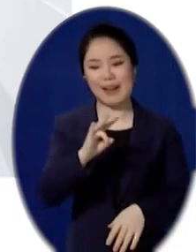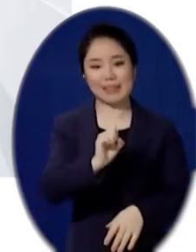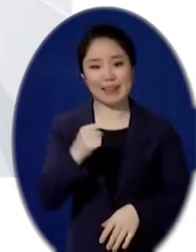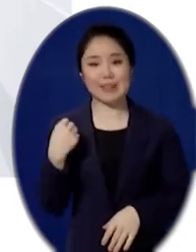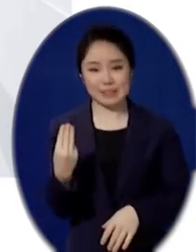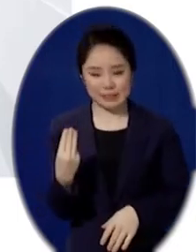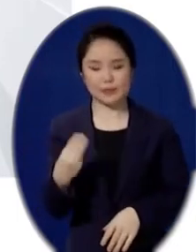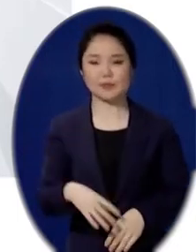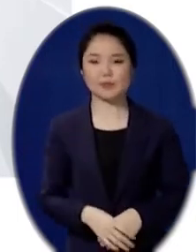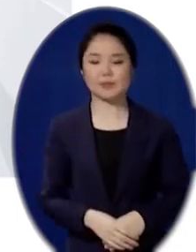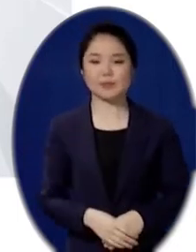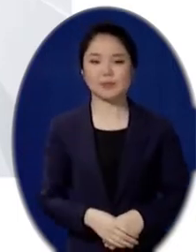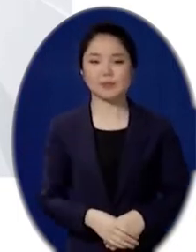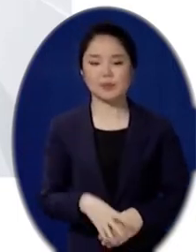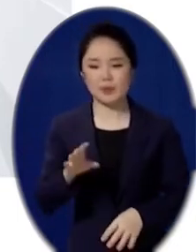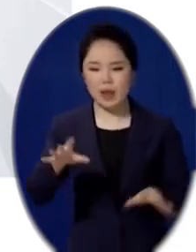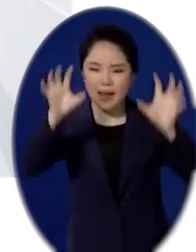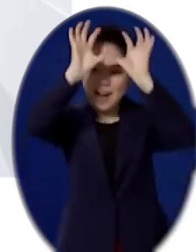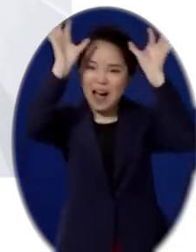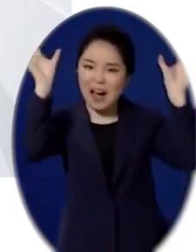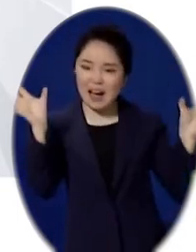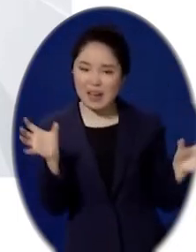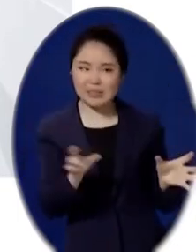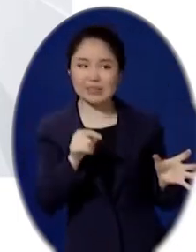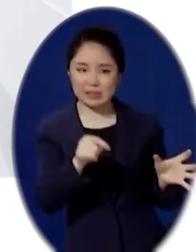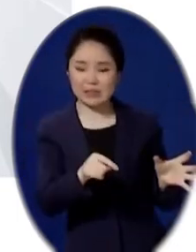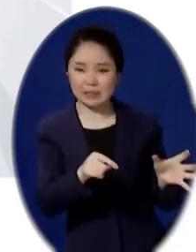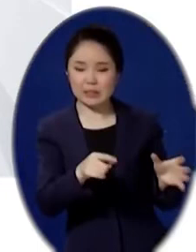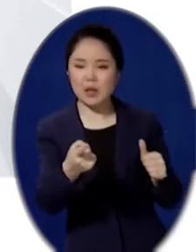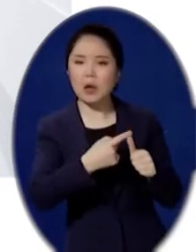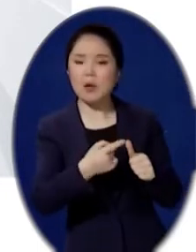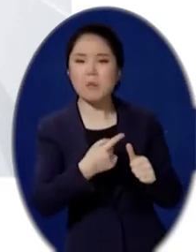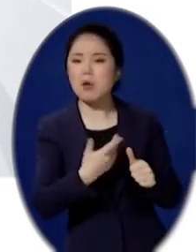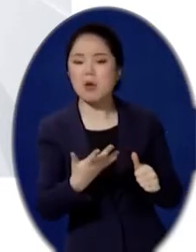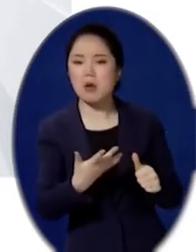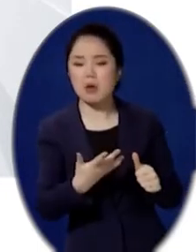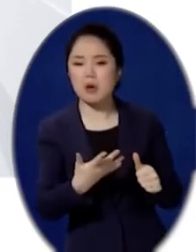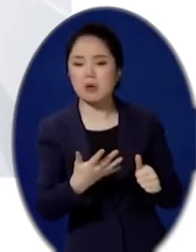Анааш бахан араатны хаан юу их хөхтөдөө